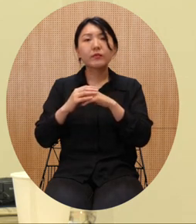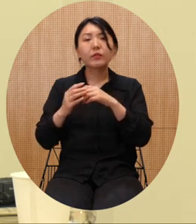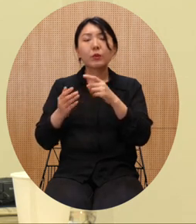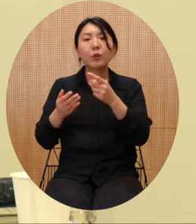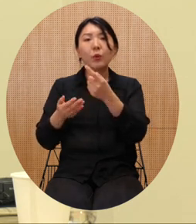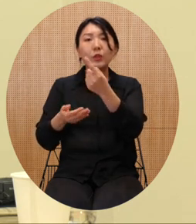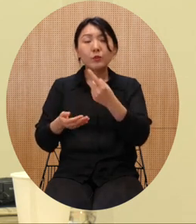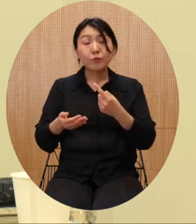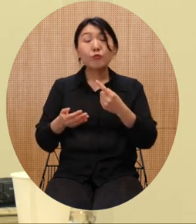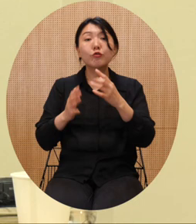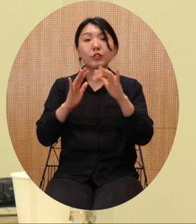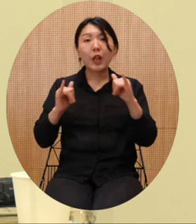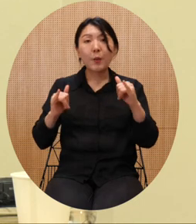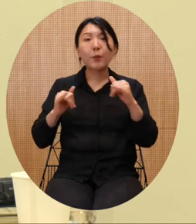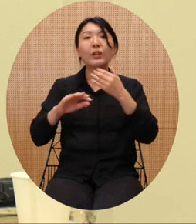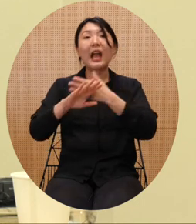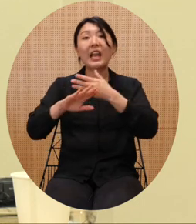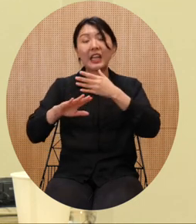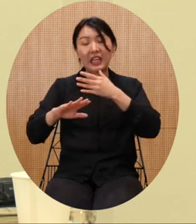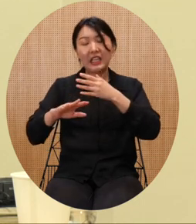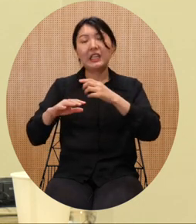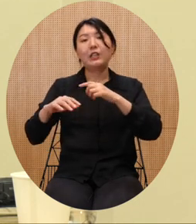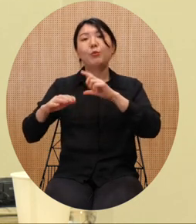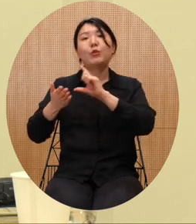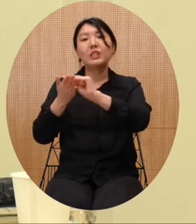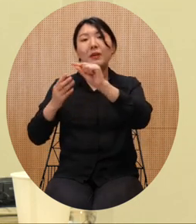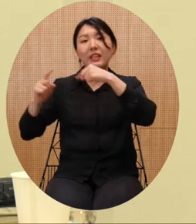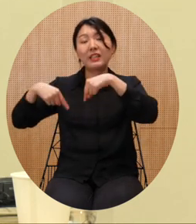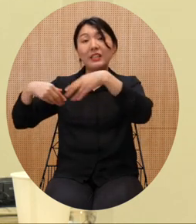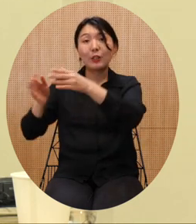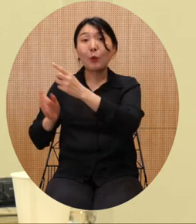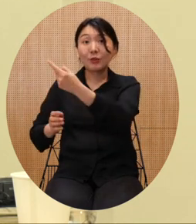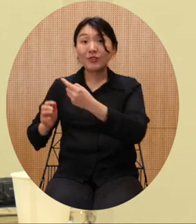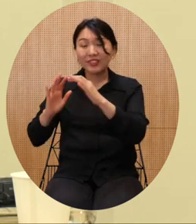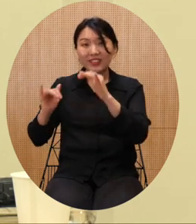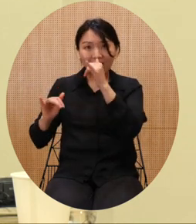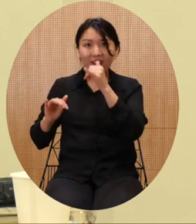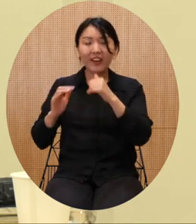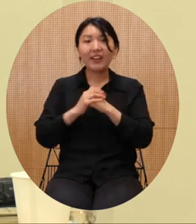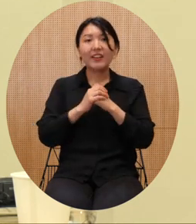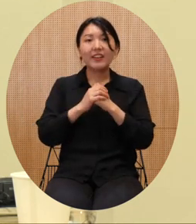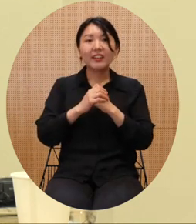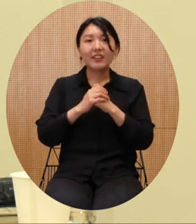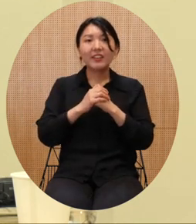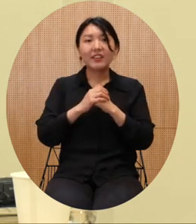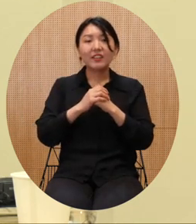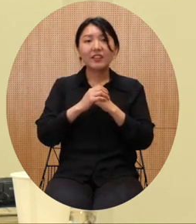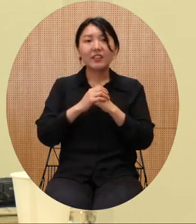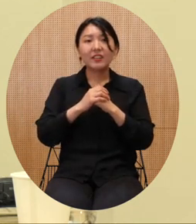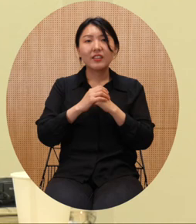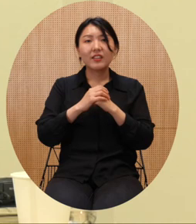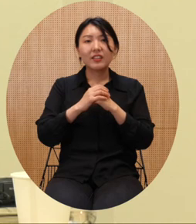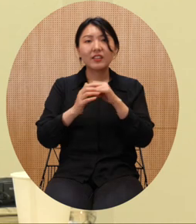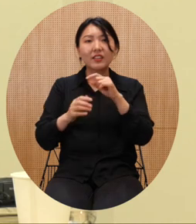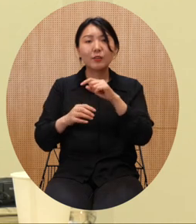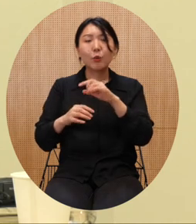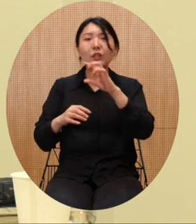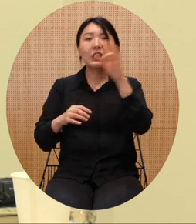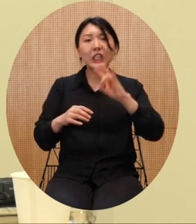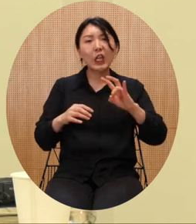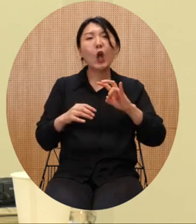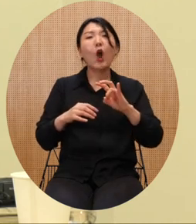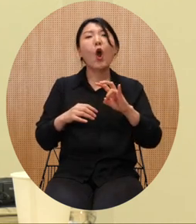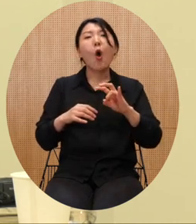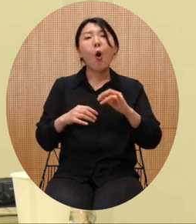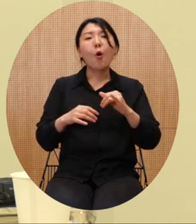다른 기초 지자체들도 있으실 것 같고 하시는데 굳이 꼭 시행령이 모범이어서 그것을 다른 지자체가 해야